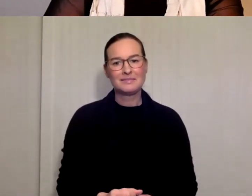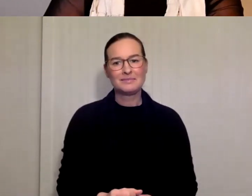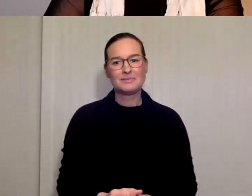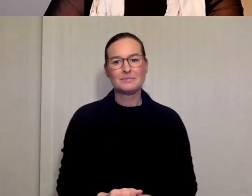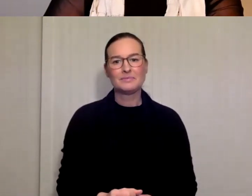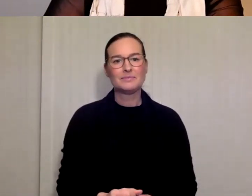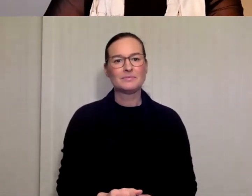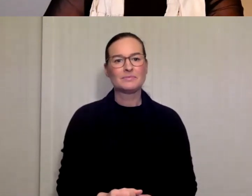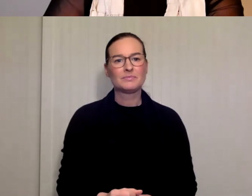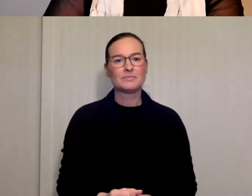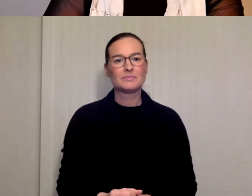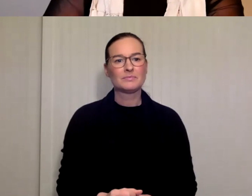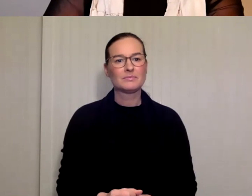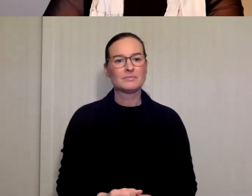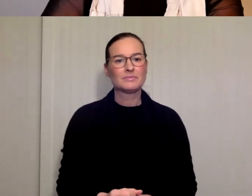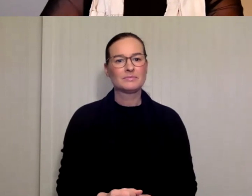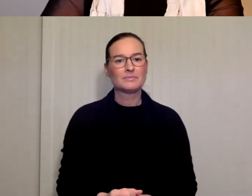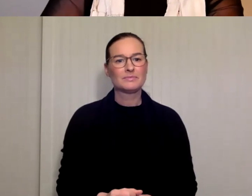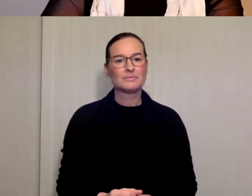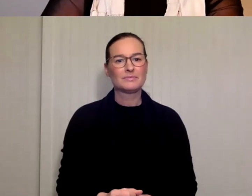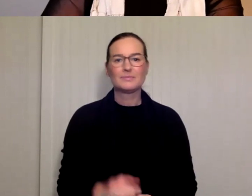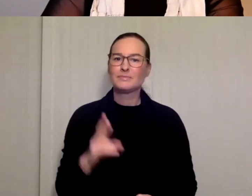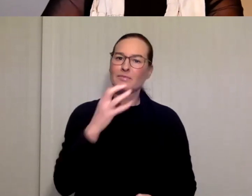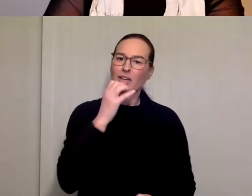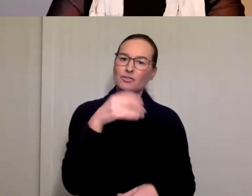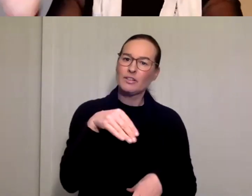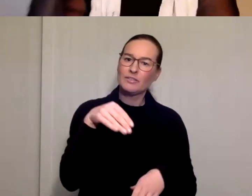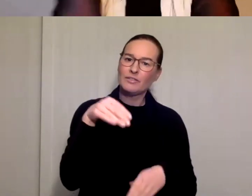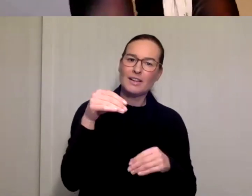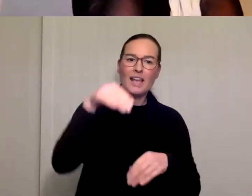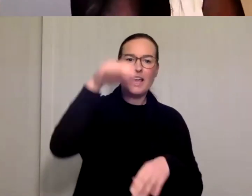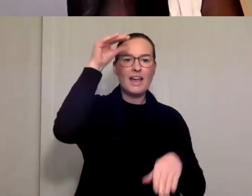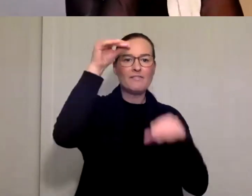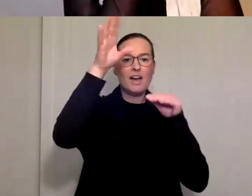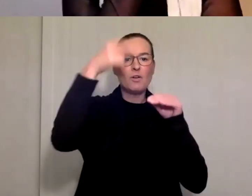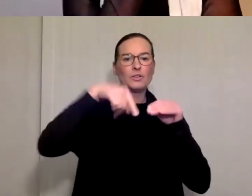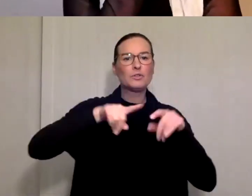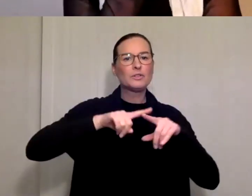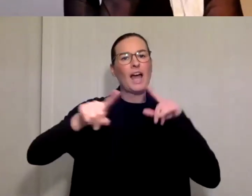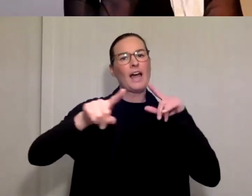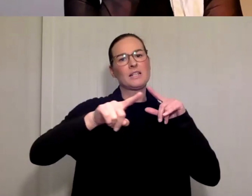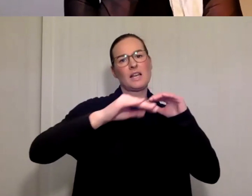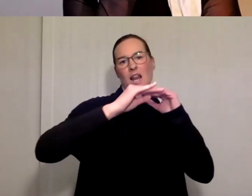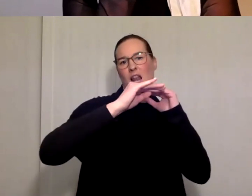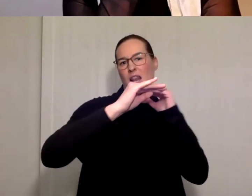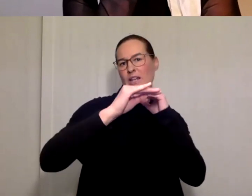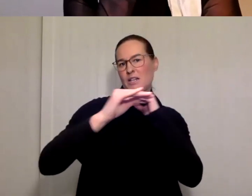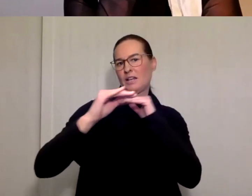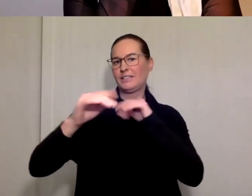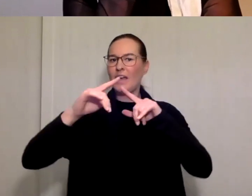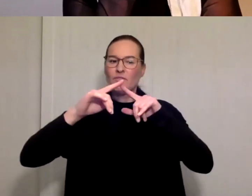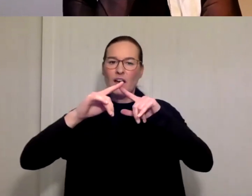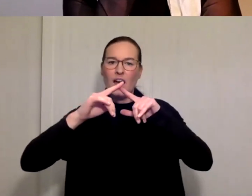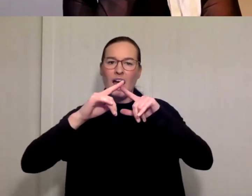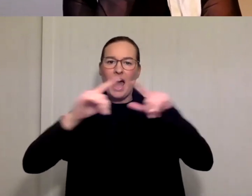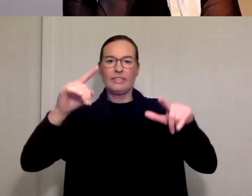Frau Priesmann, Ralf Meister, wer mag anfangen? Erfahrungen aus anderen Ländern, die nochmal ein anderes Denken auch